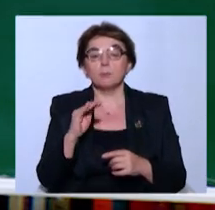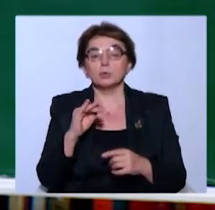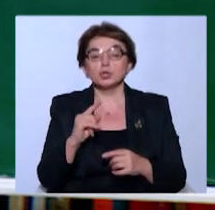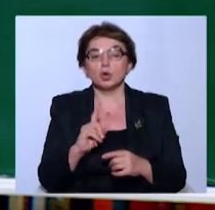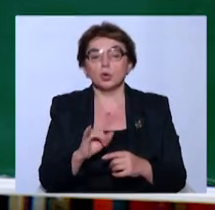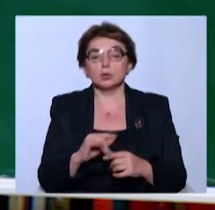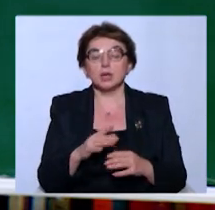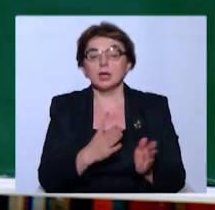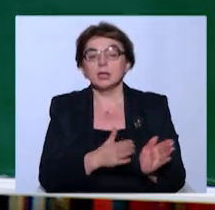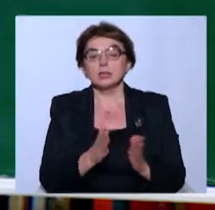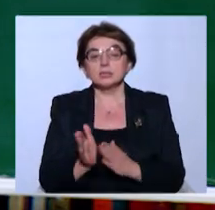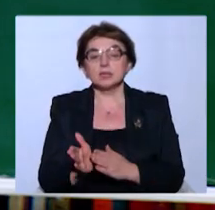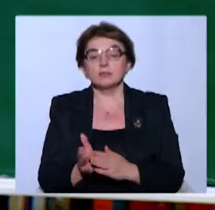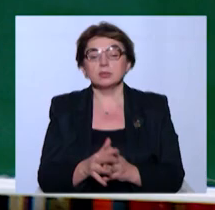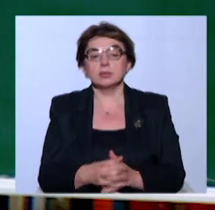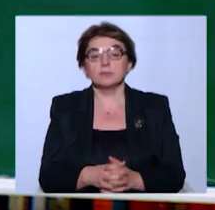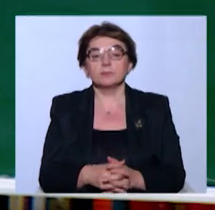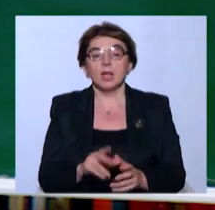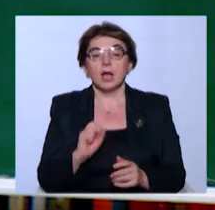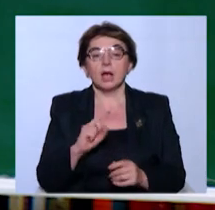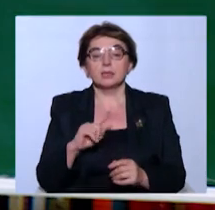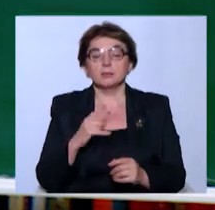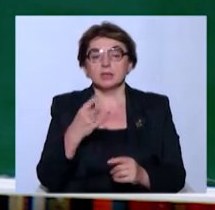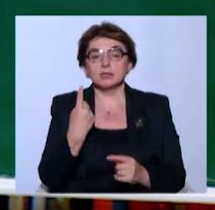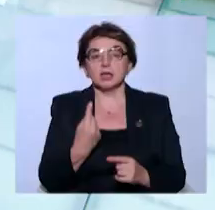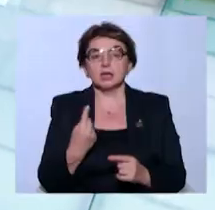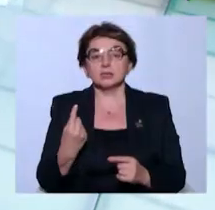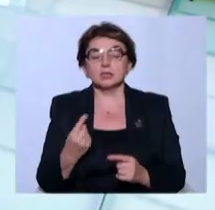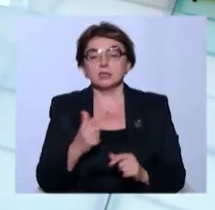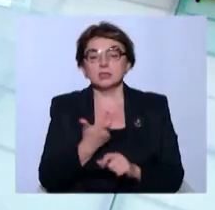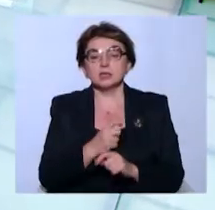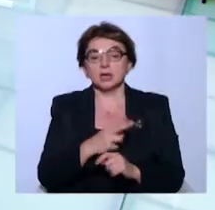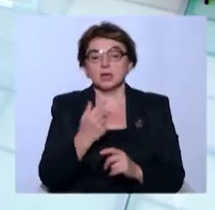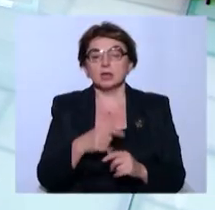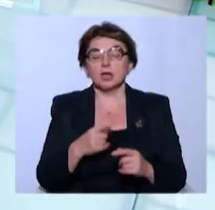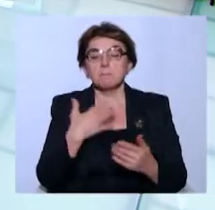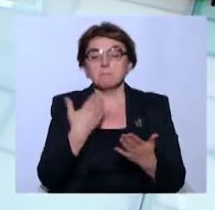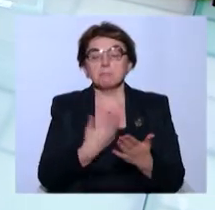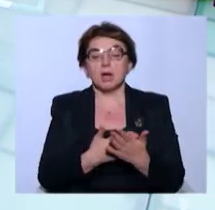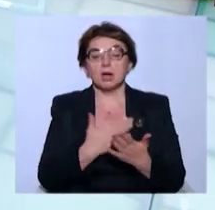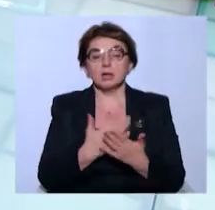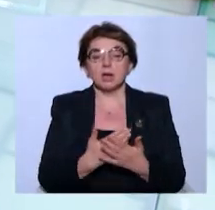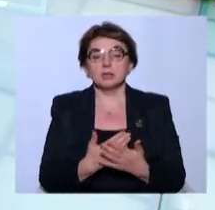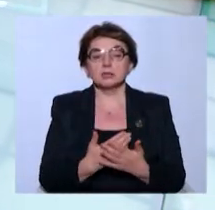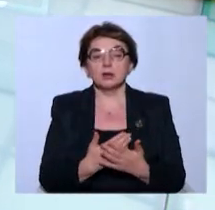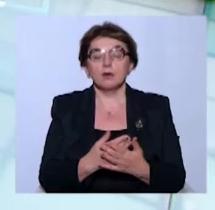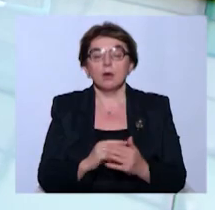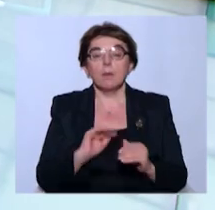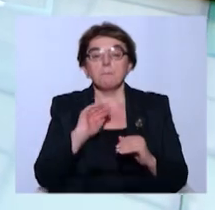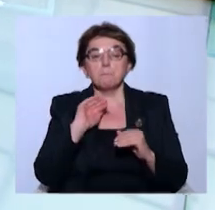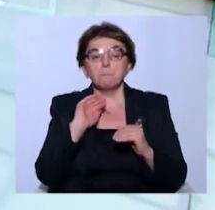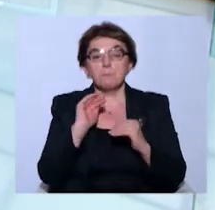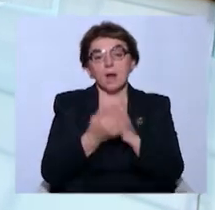ფიზიოლოგიური და ქცევითი. ადაპტაციის ერთ-ერთი ძალიან თვალსაჩინო მაგალითი არის